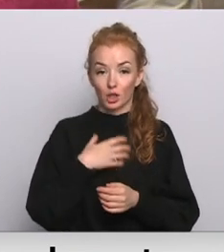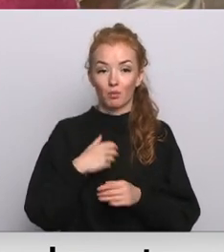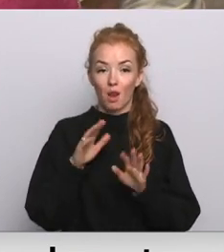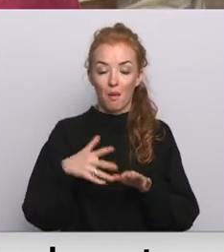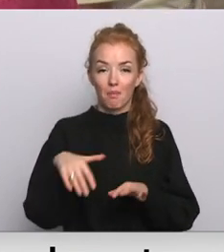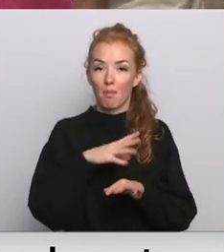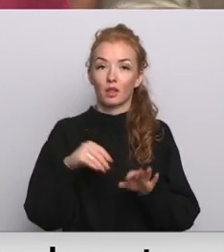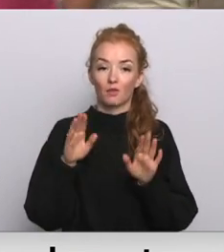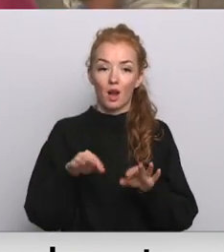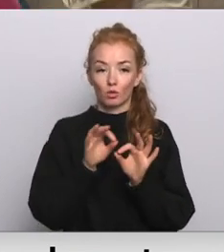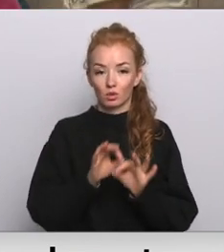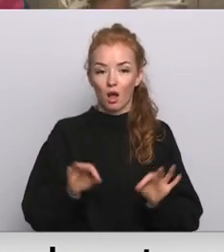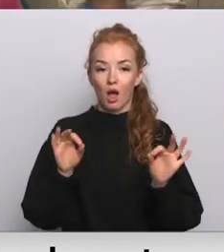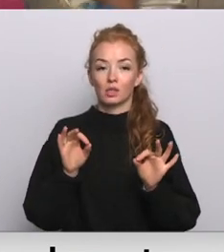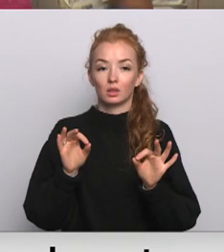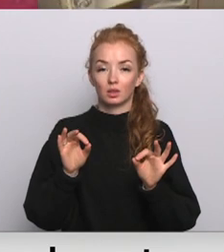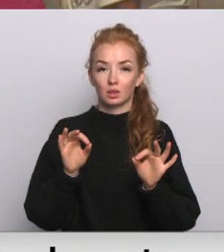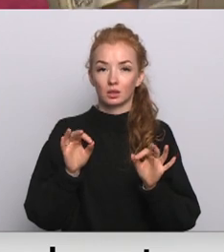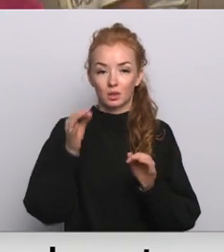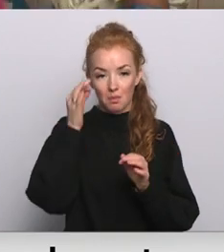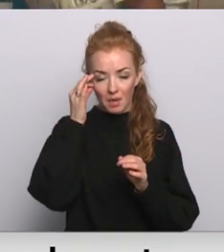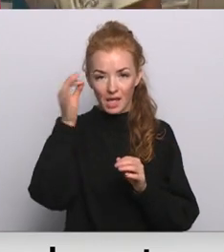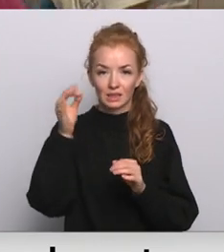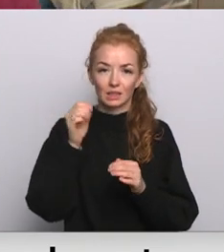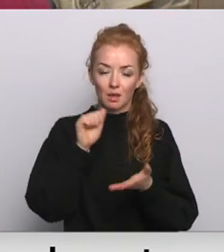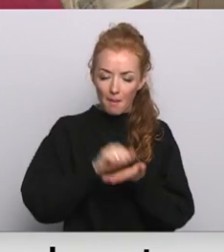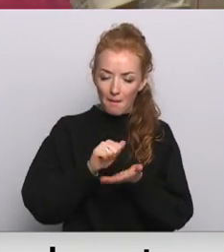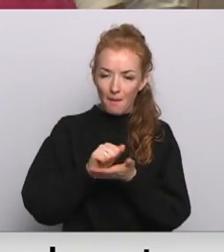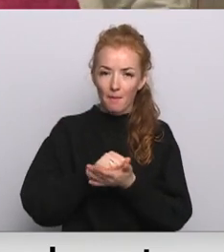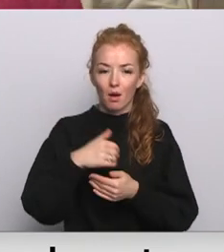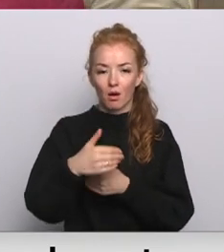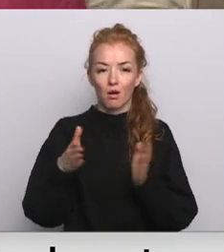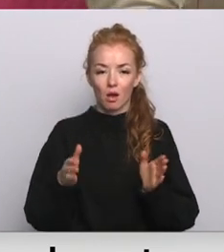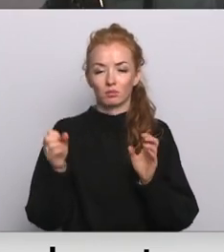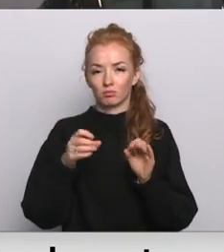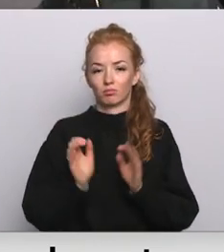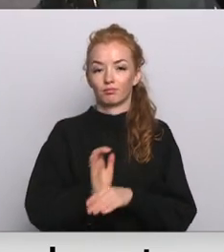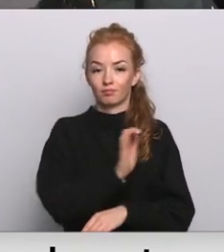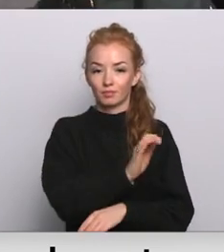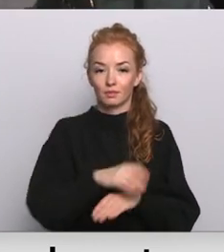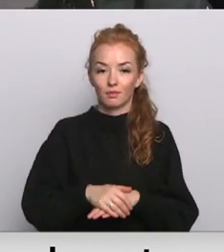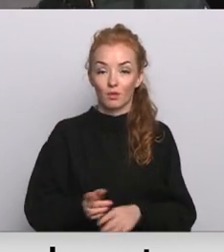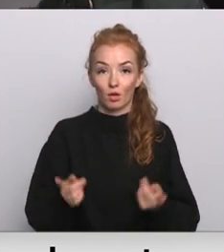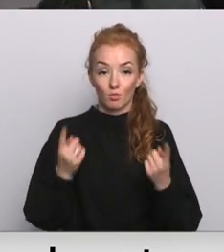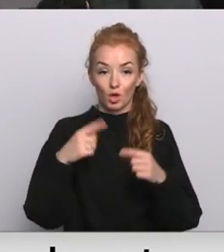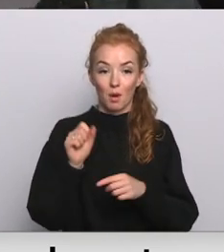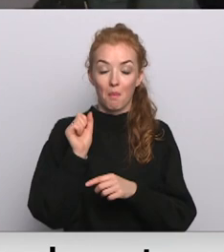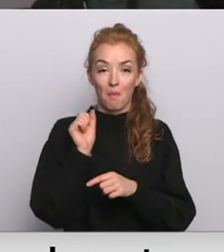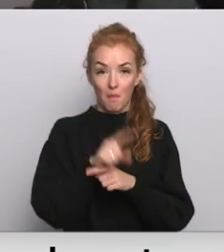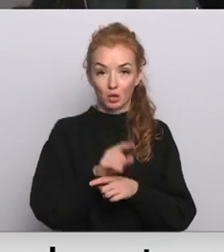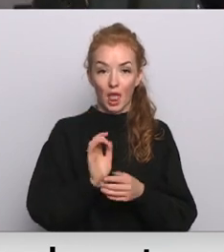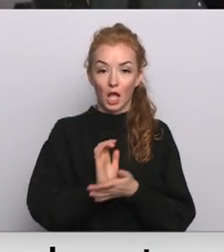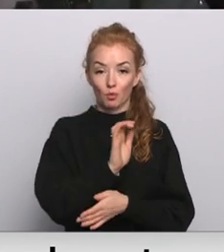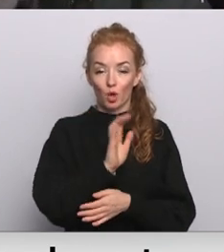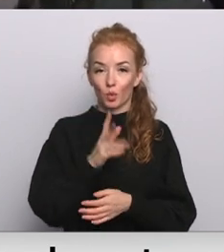lai mēs varētu ļoti skaisti nokraut un ļoti precīzi palec, jo joki jau tur mazi. Ja? Pašreiz pasūtījuma eksportam